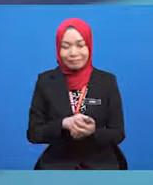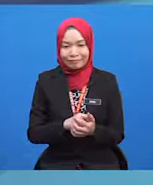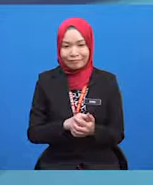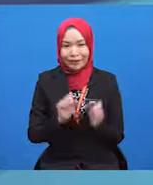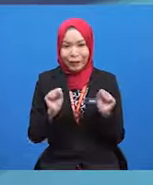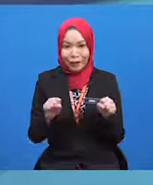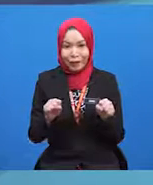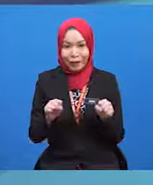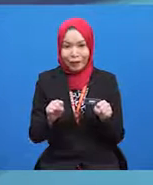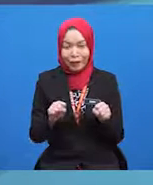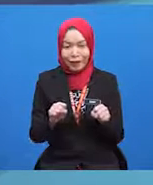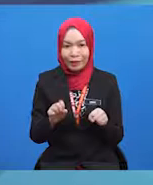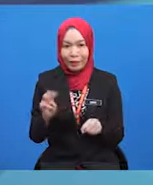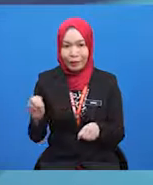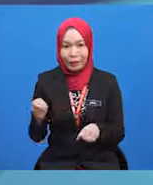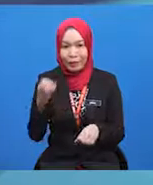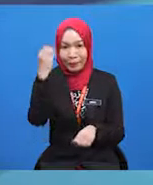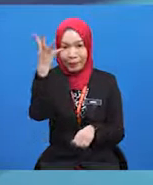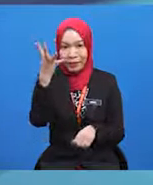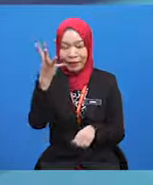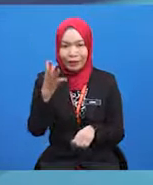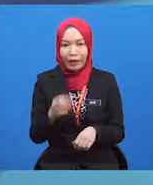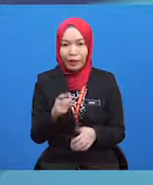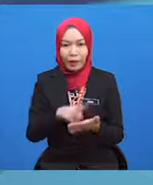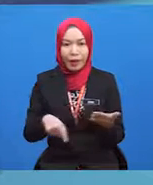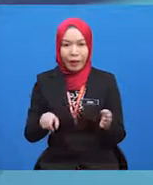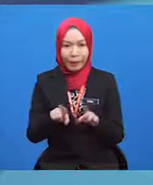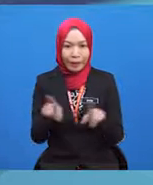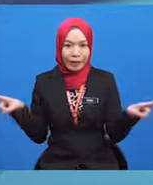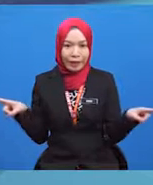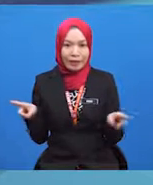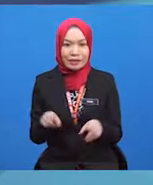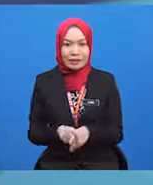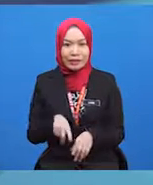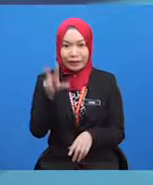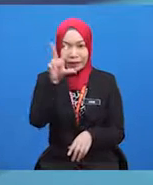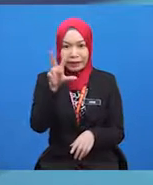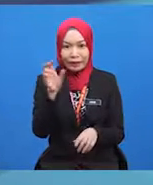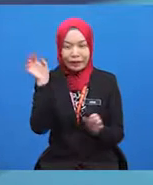Boleh murid-murid beritahu cikgu, apakah perbezaan antara ketiga-tiga gambar singa tersebut?